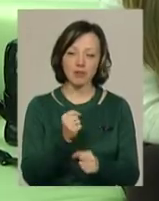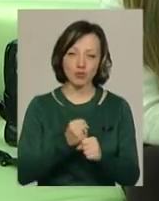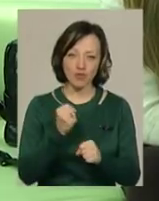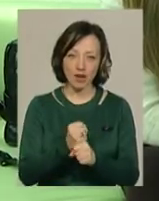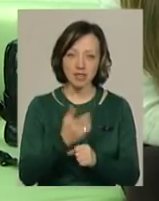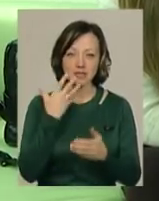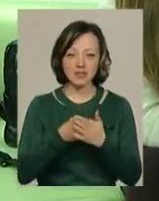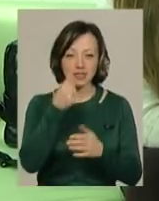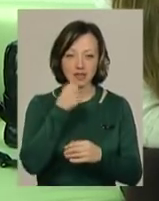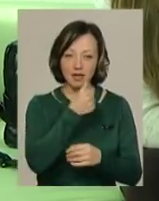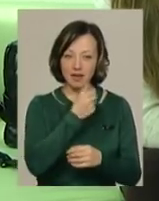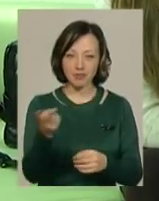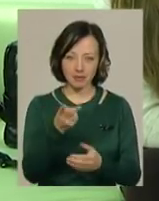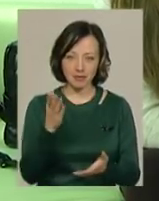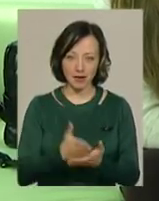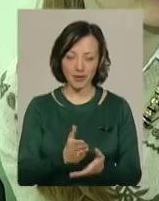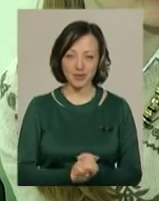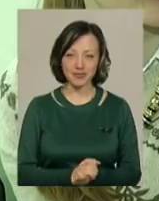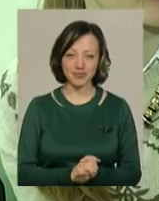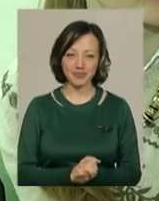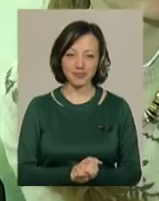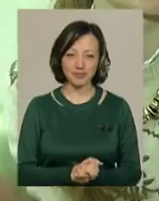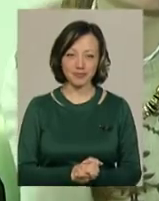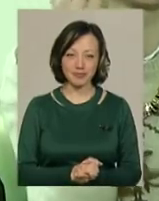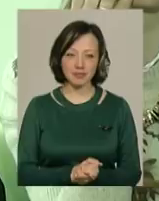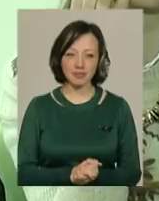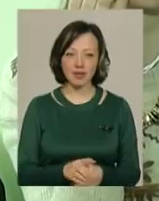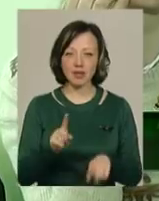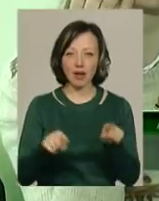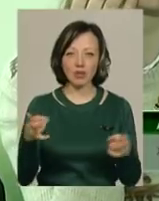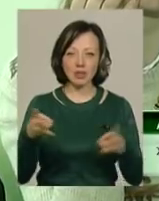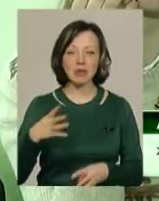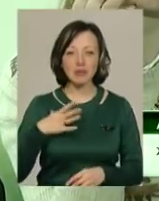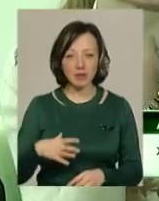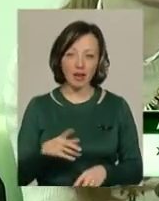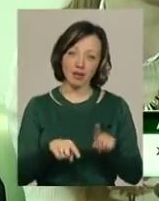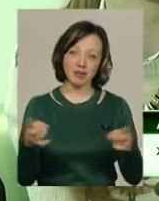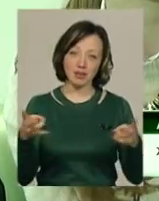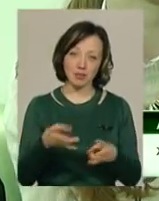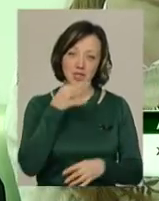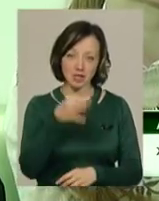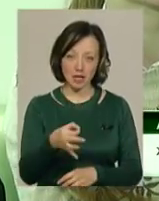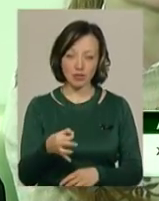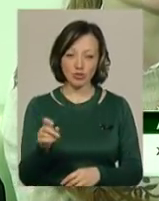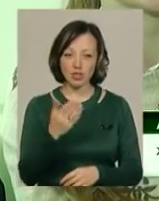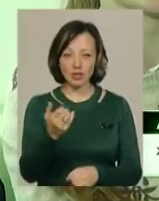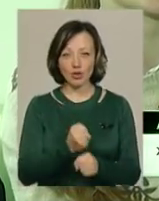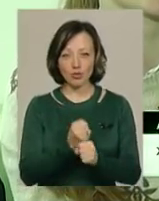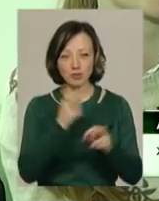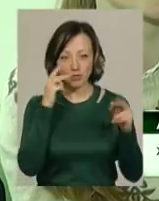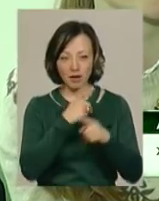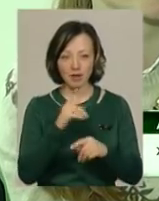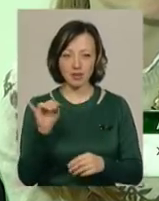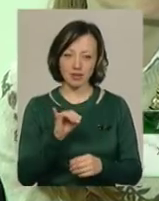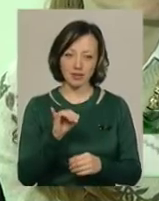працювати. Свій секрет мають і Андрій з Катериною. Деколи треба потерпіти, а деколи треба і сказати, що ти робиш не так